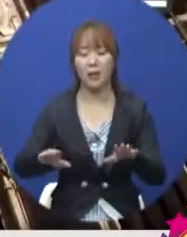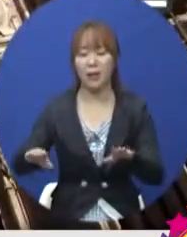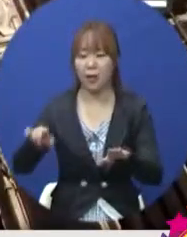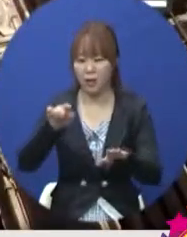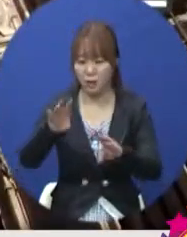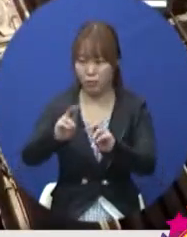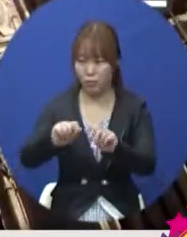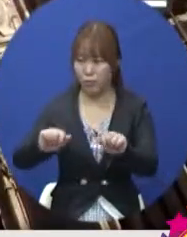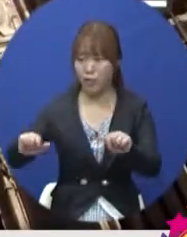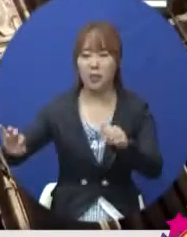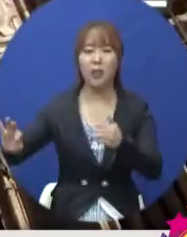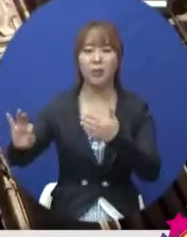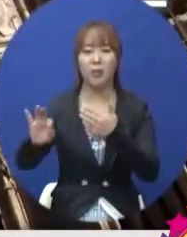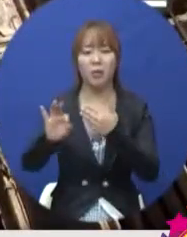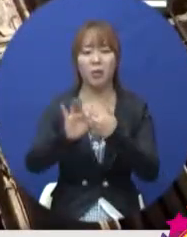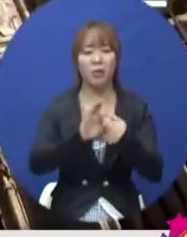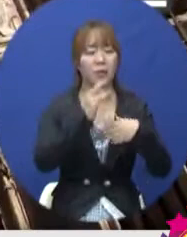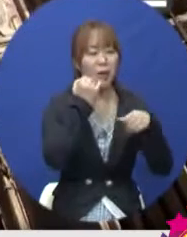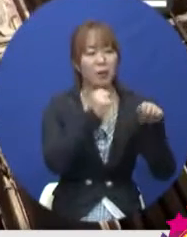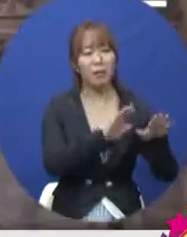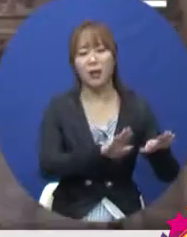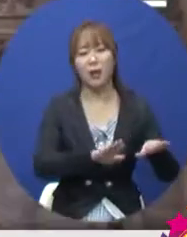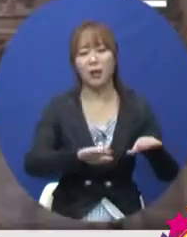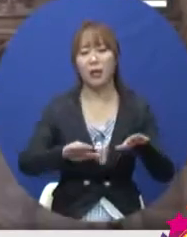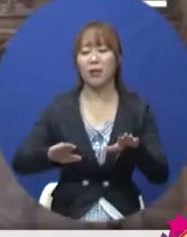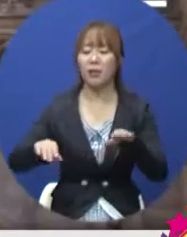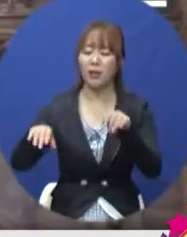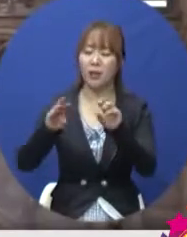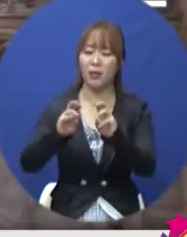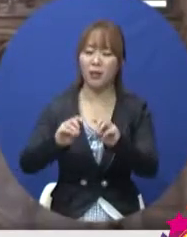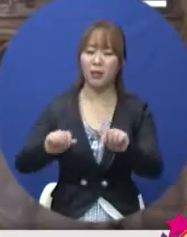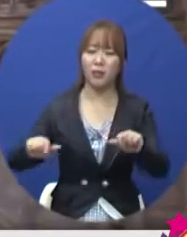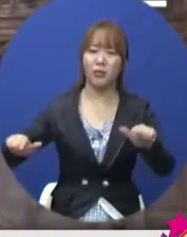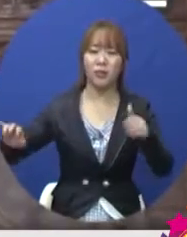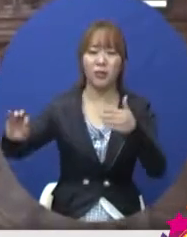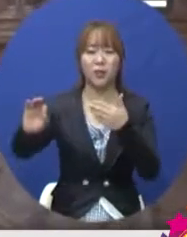바다가 육지라면 바다가